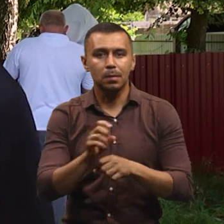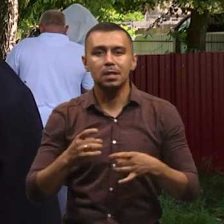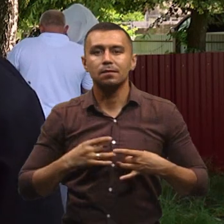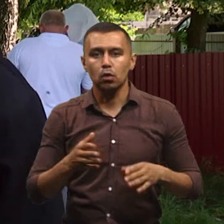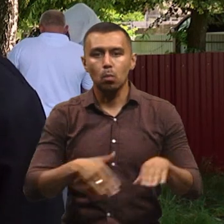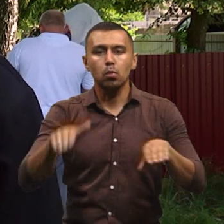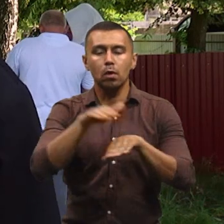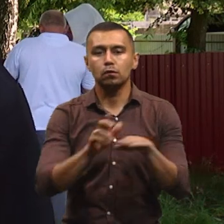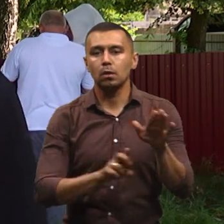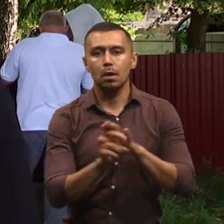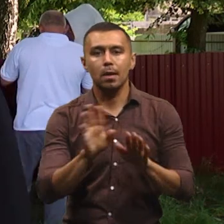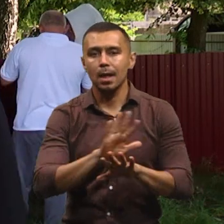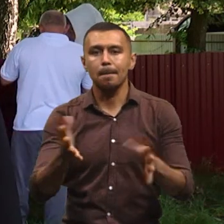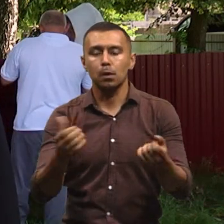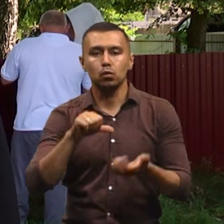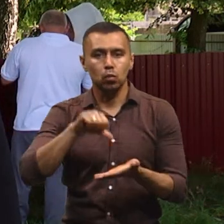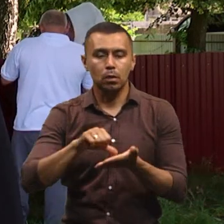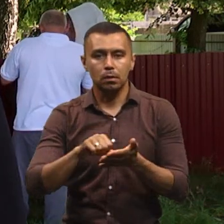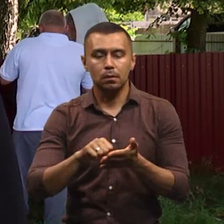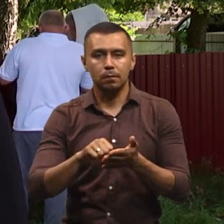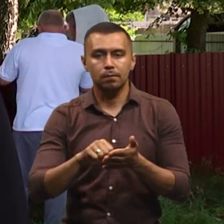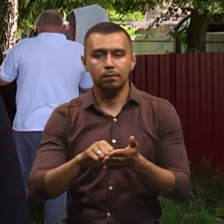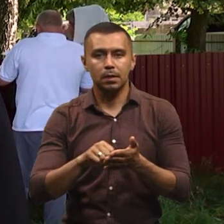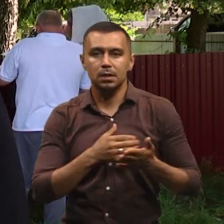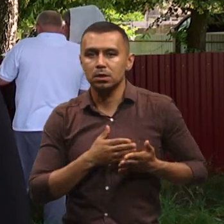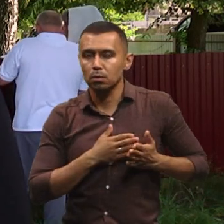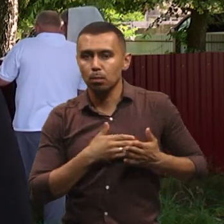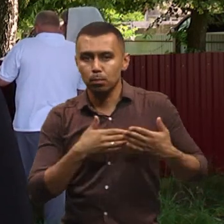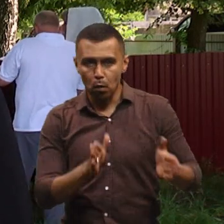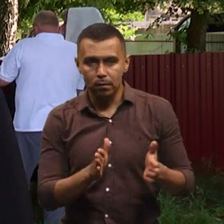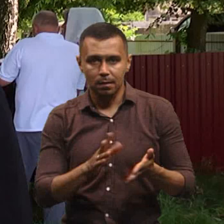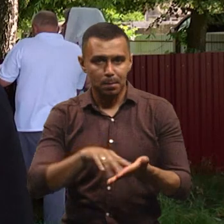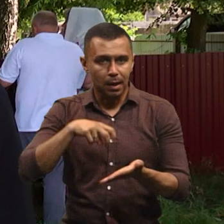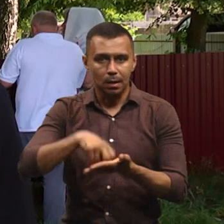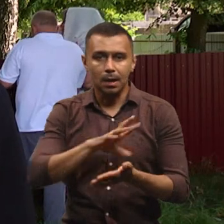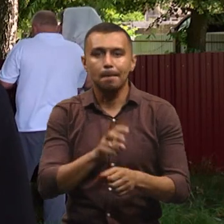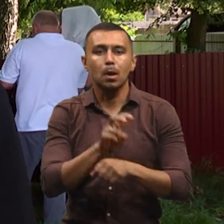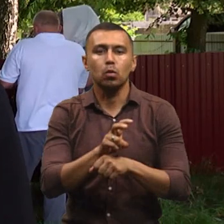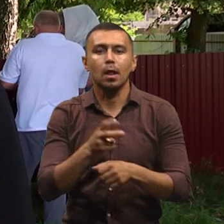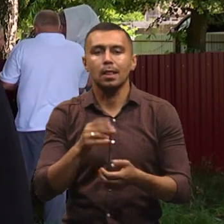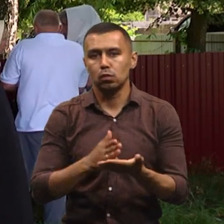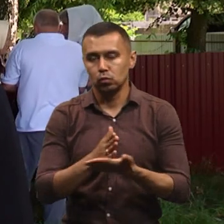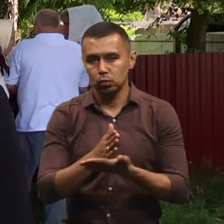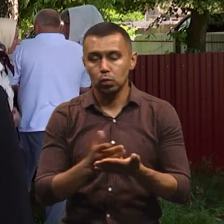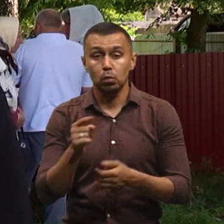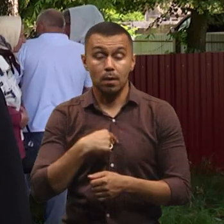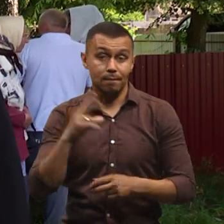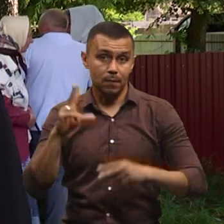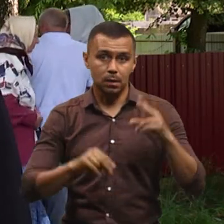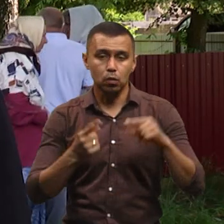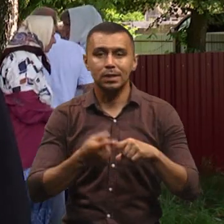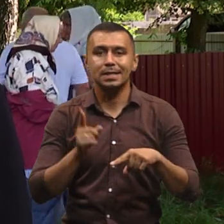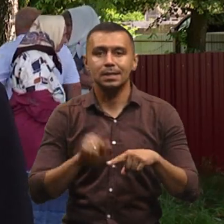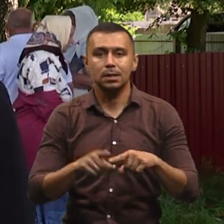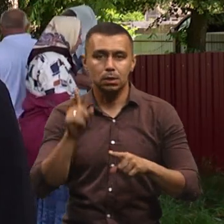храму які не беруть участь в сповіді причастя взагалі які не приходять до нас на службу тому я вважаю ці